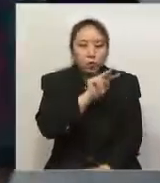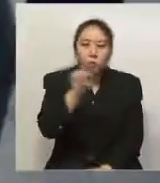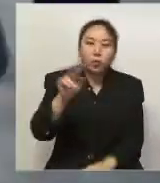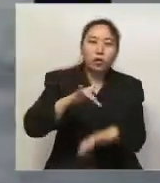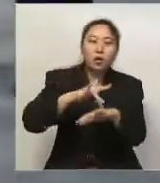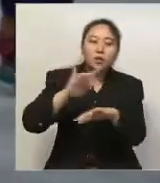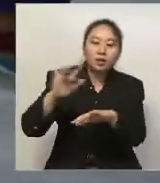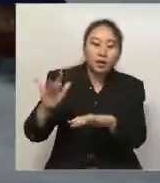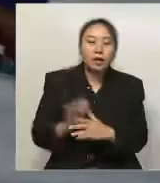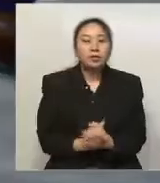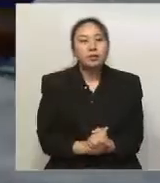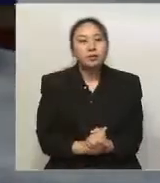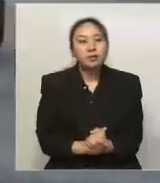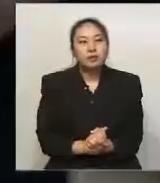วย